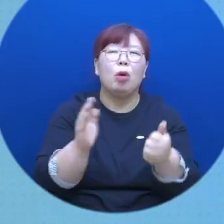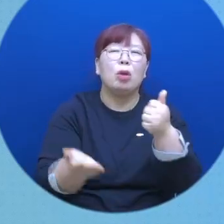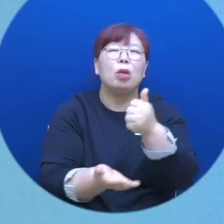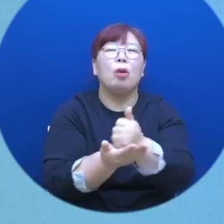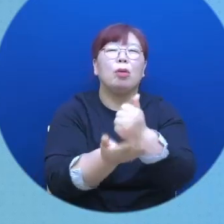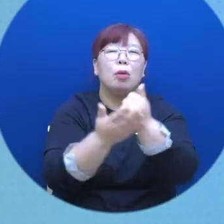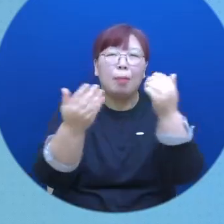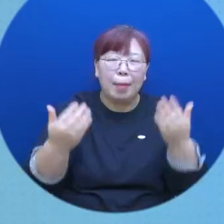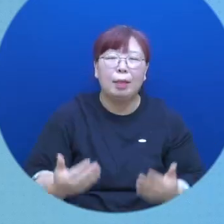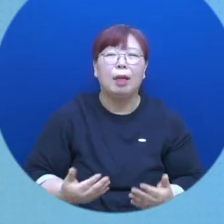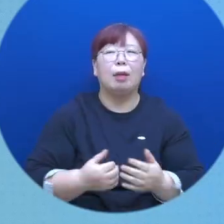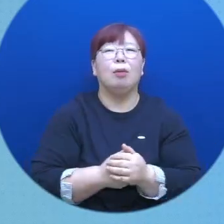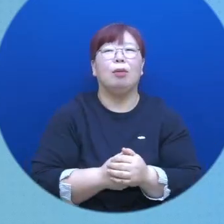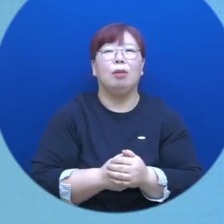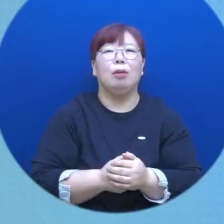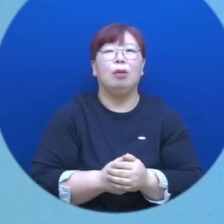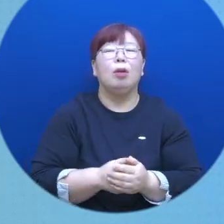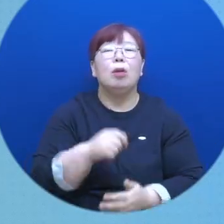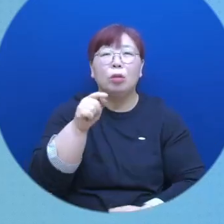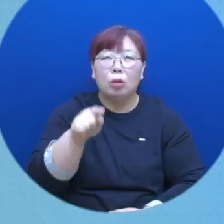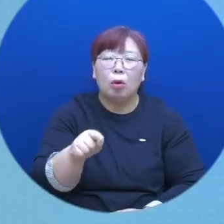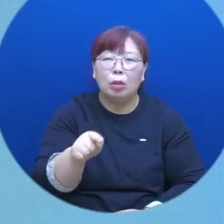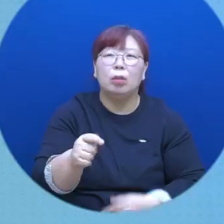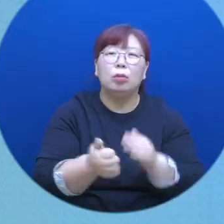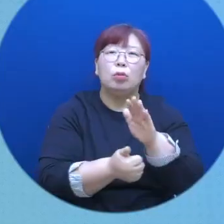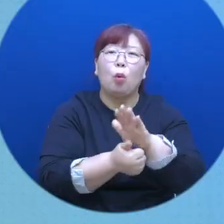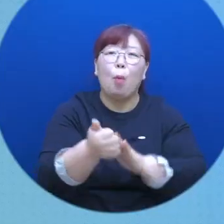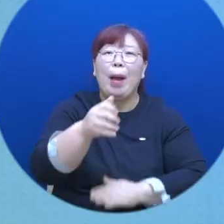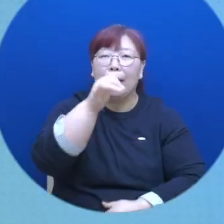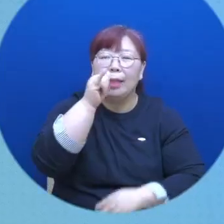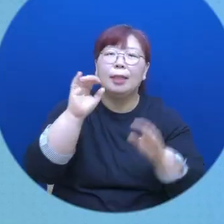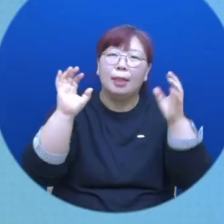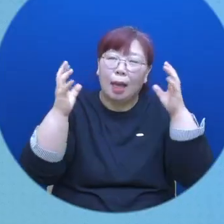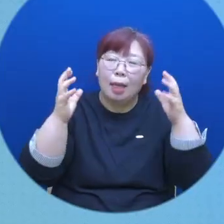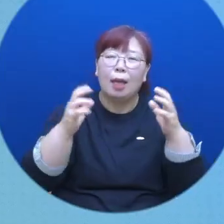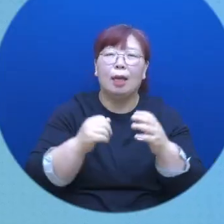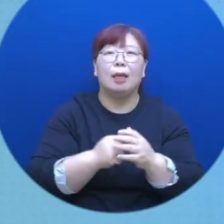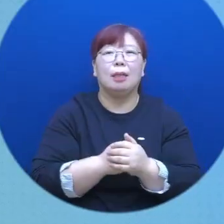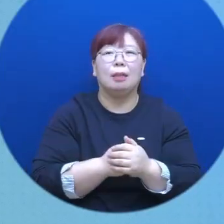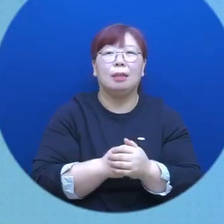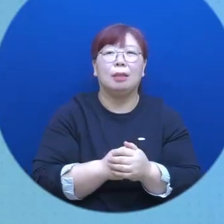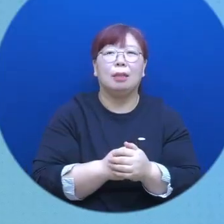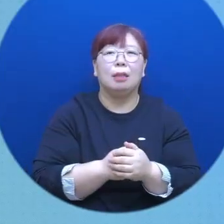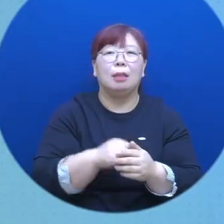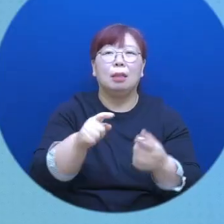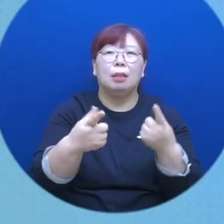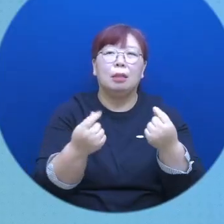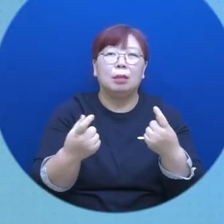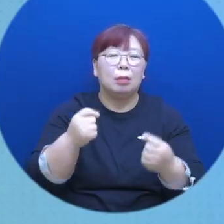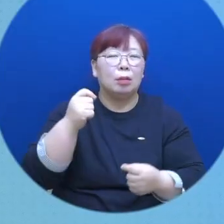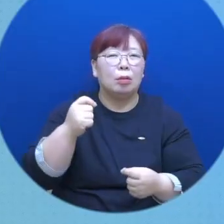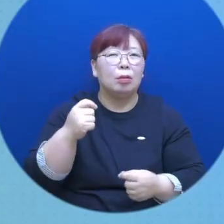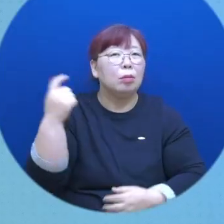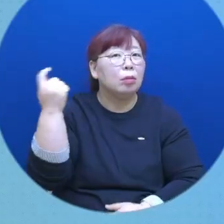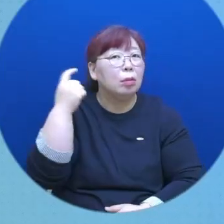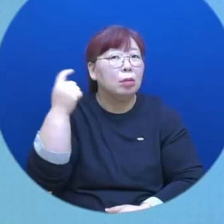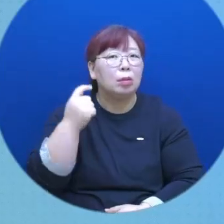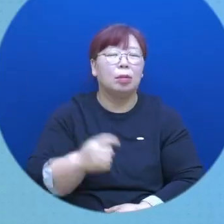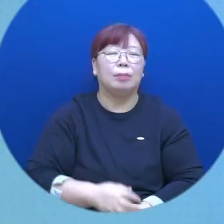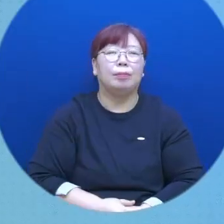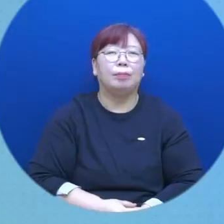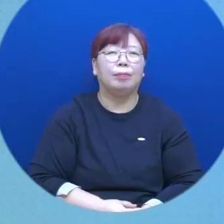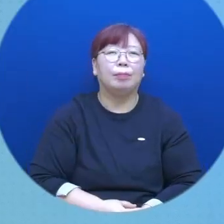그들로 하여금 너는 소망이 있는 아이다. 이런 이야기를 듣는 거예요.